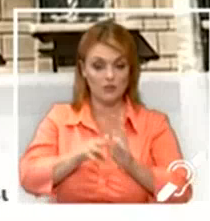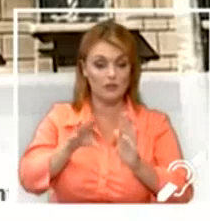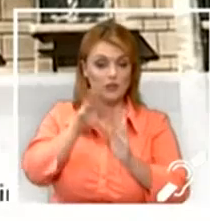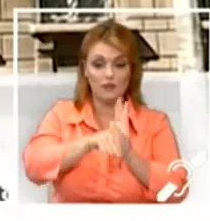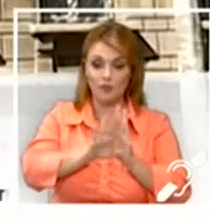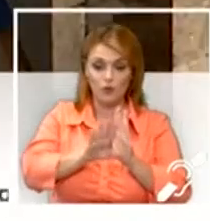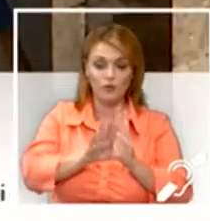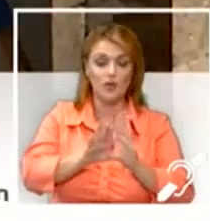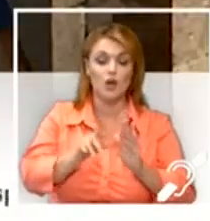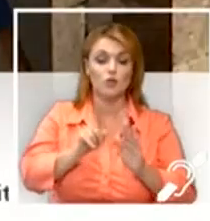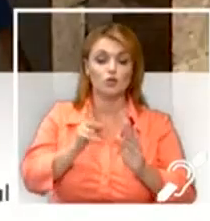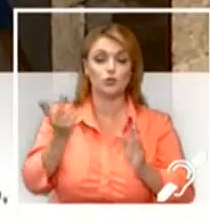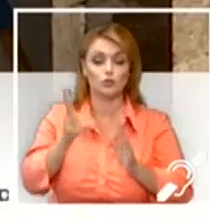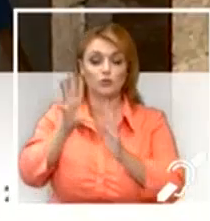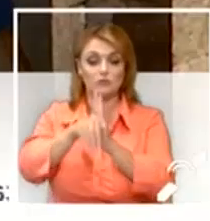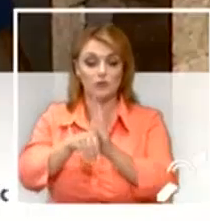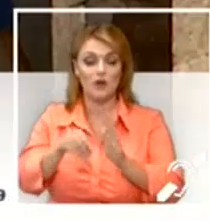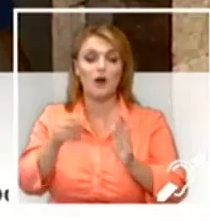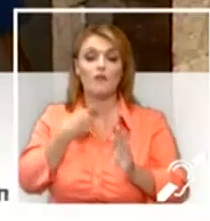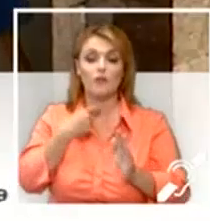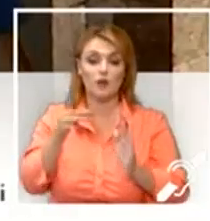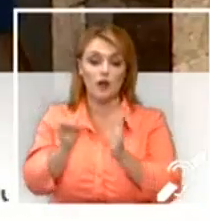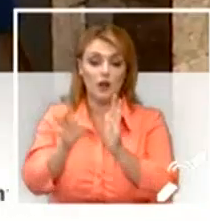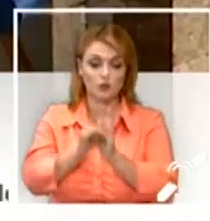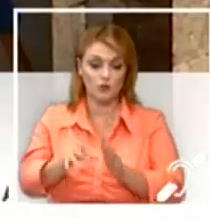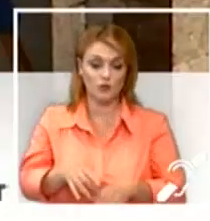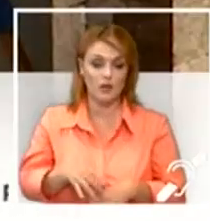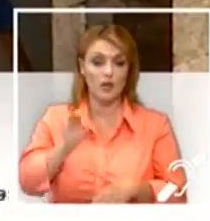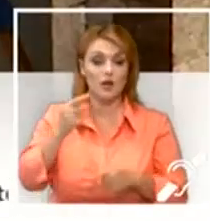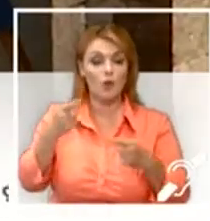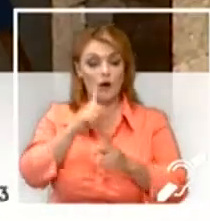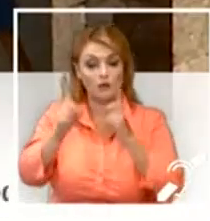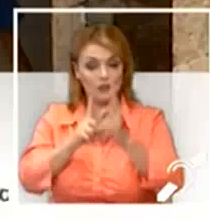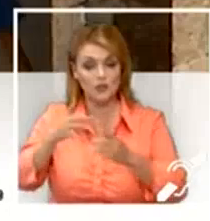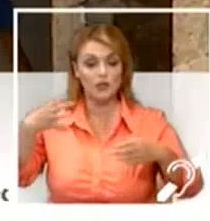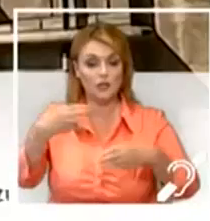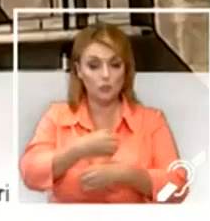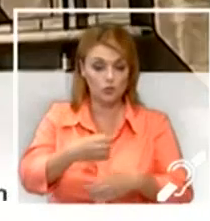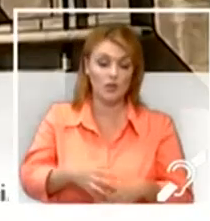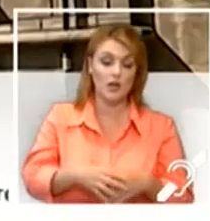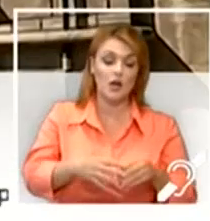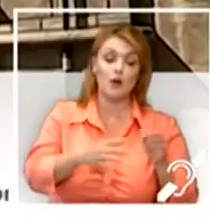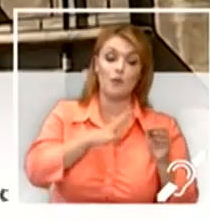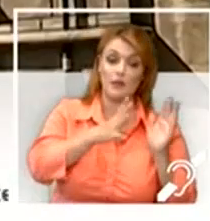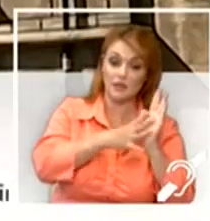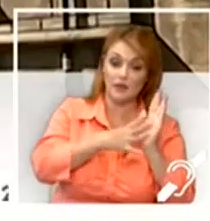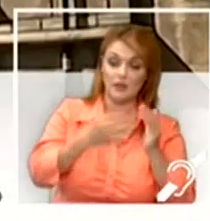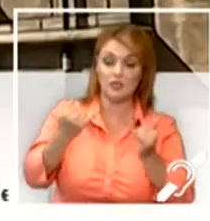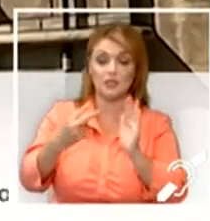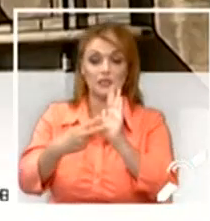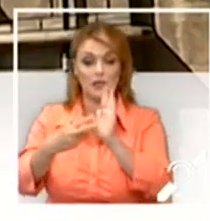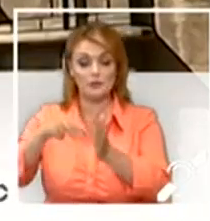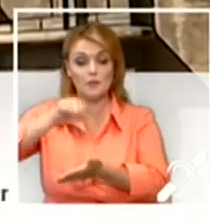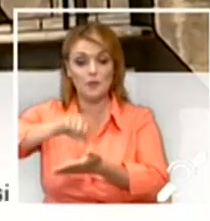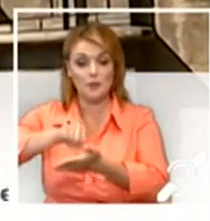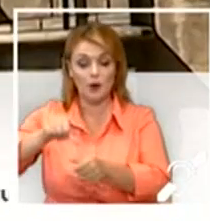regăsește propunerea de introducere a votului electronic. O altă modificare se referă la reducerea de la 9 la 7 a numărului de membri